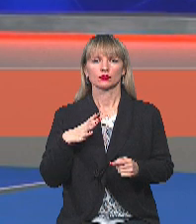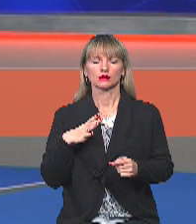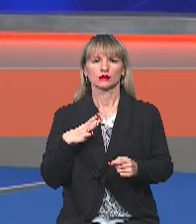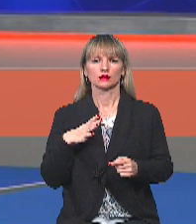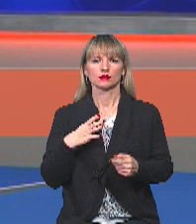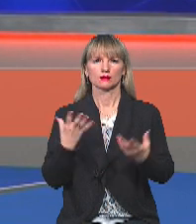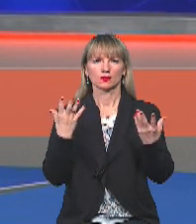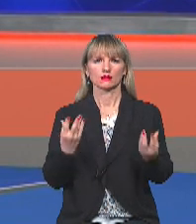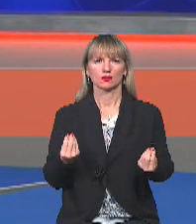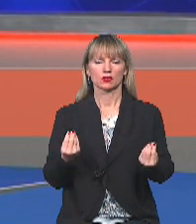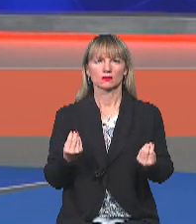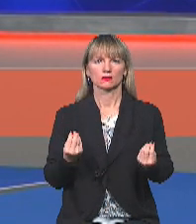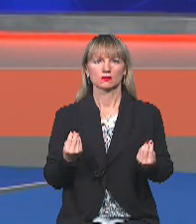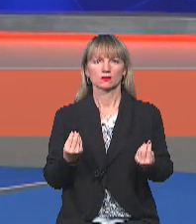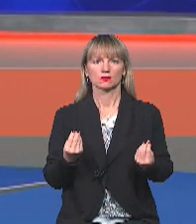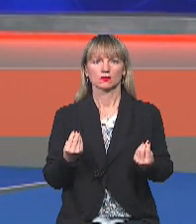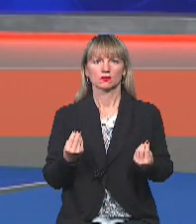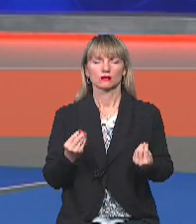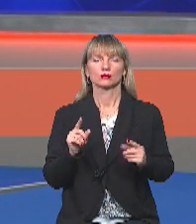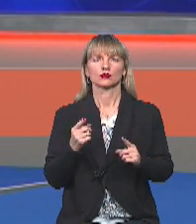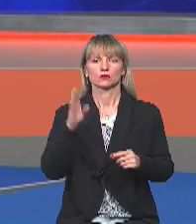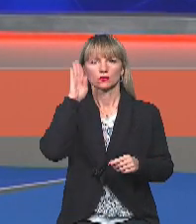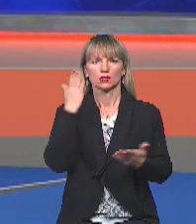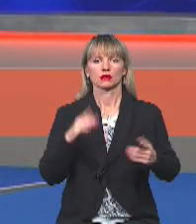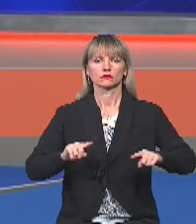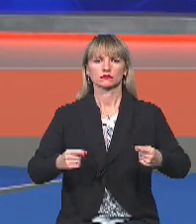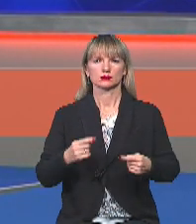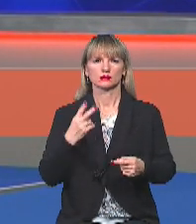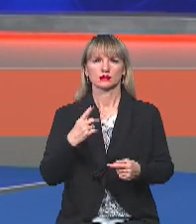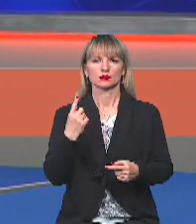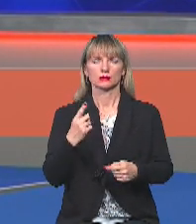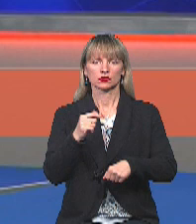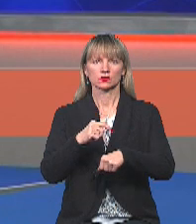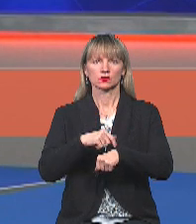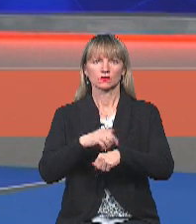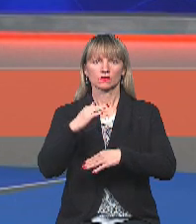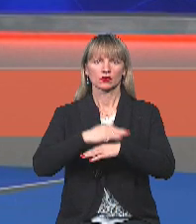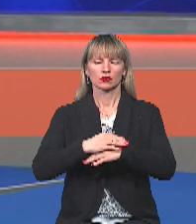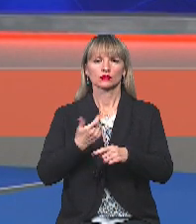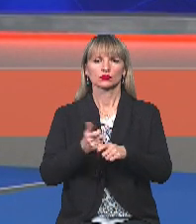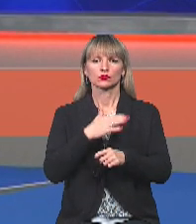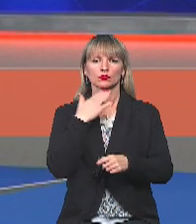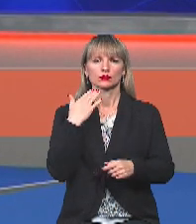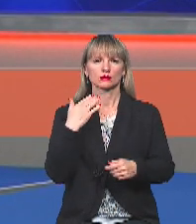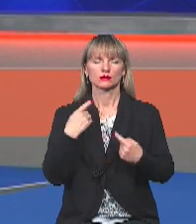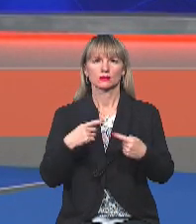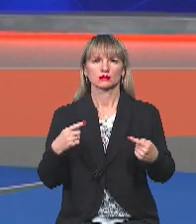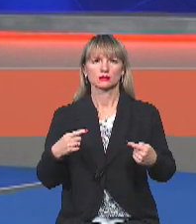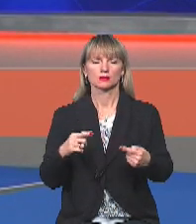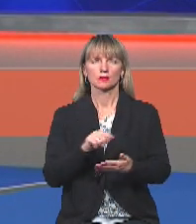це відбувалося в день. Причому тут хлопці, яких затримали до 21-й годині. Дуже було багато побитих.